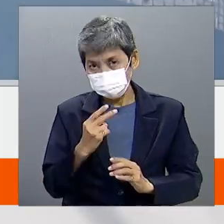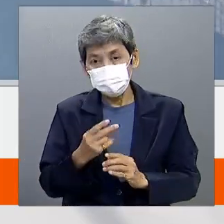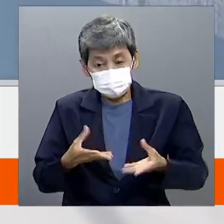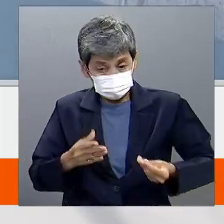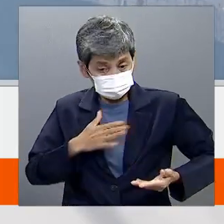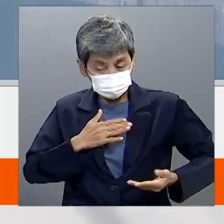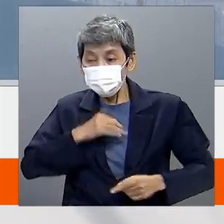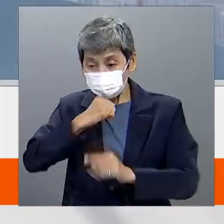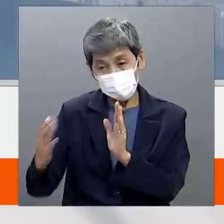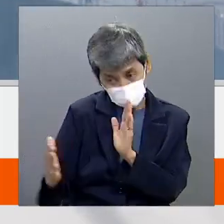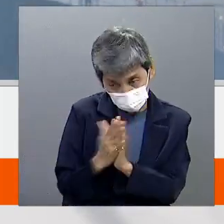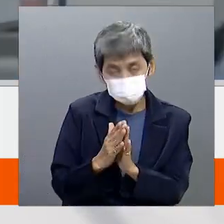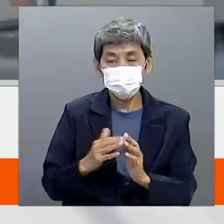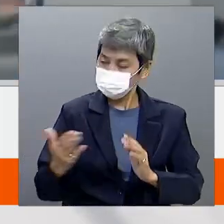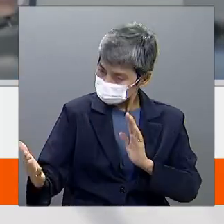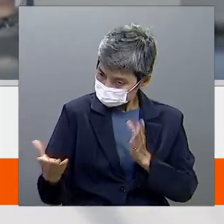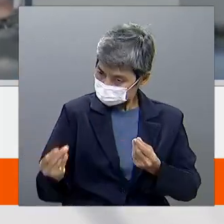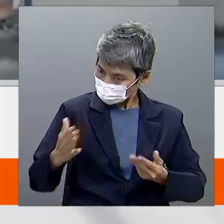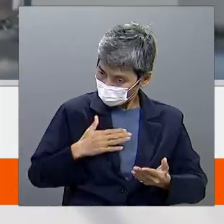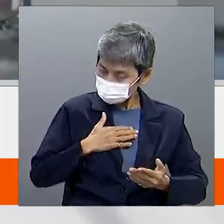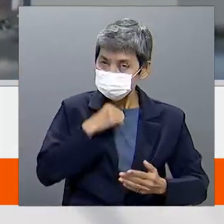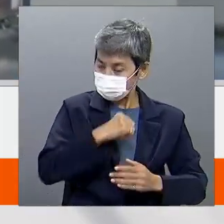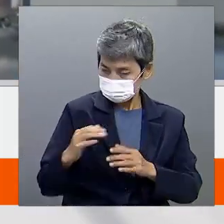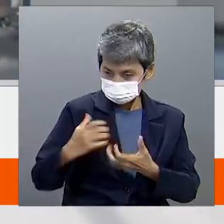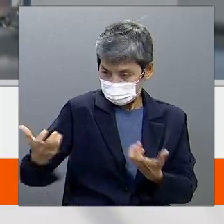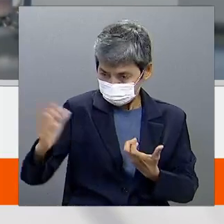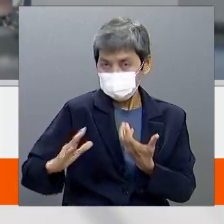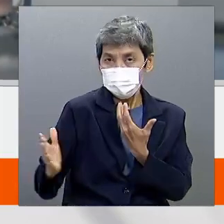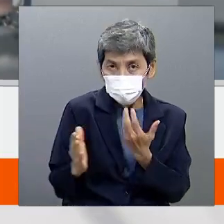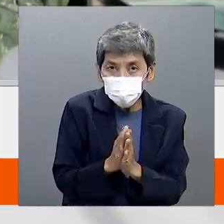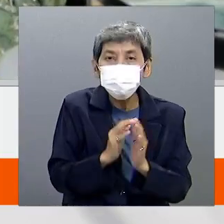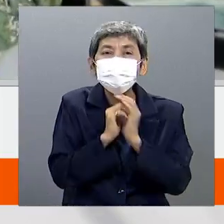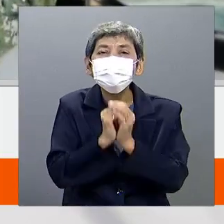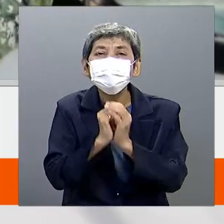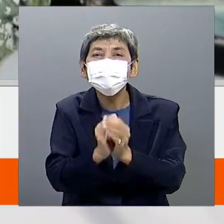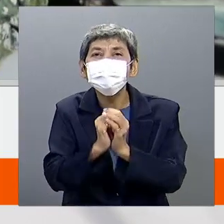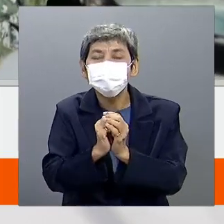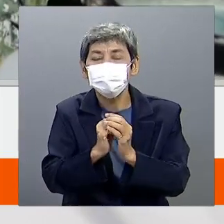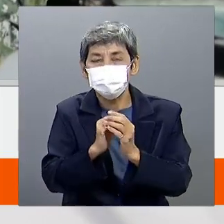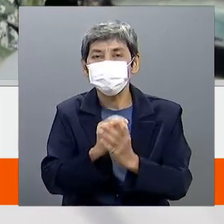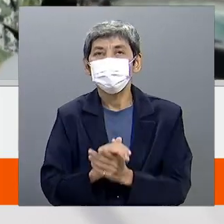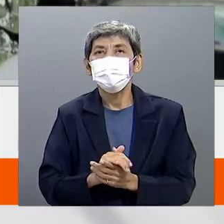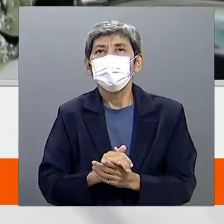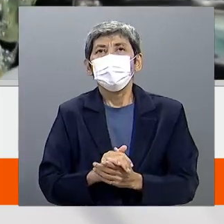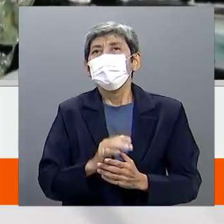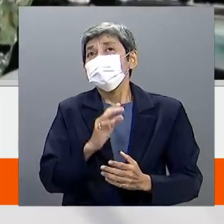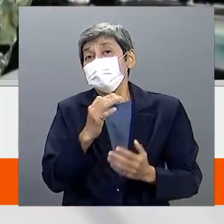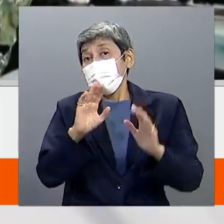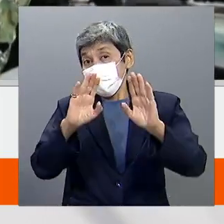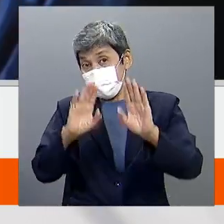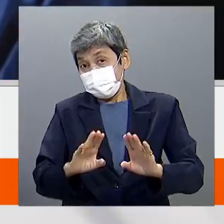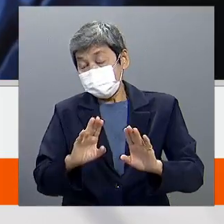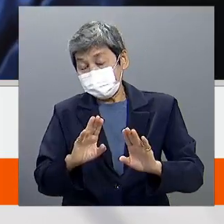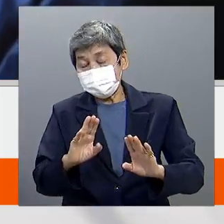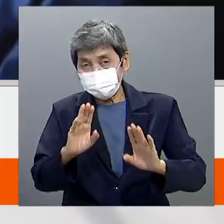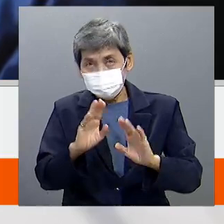ของเขานะครับแต่ทำยังไงจะให้บทเรียนนะครับกับไต้หวันเพราะนั้นขณะนี้เนี่ยในมิติทางการเ